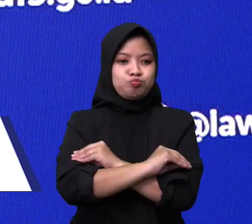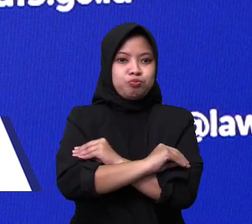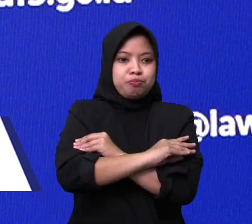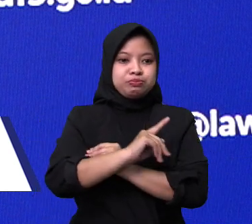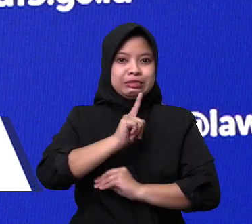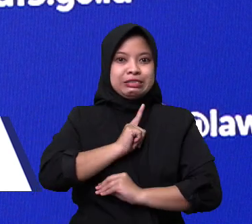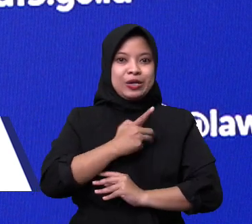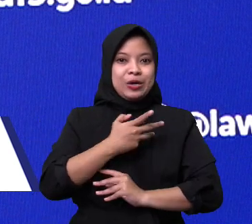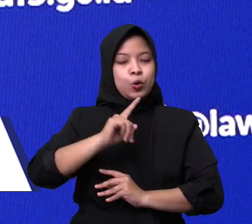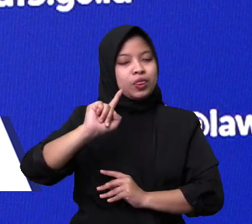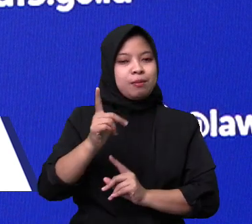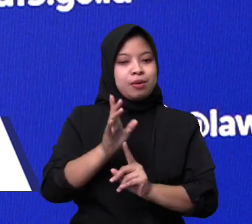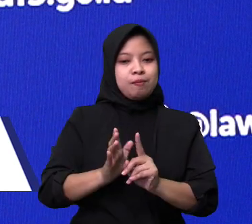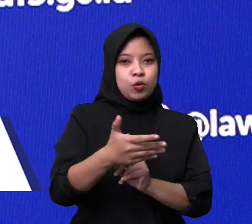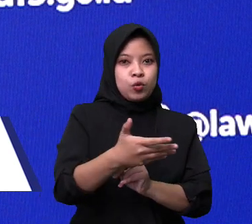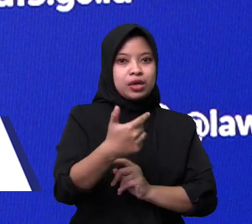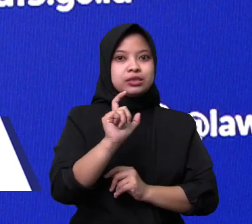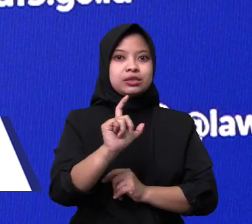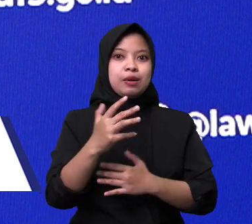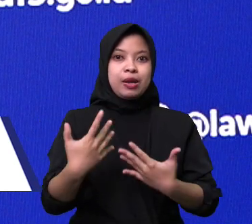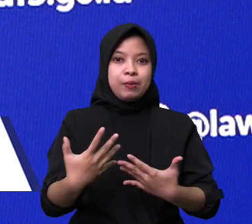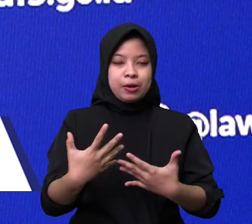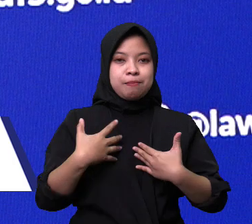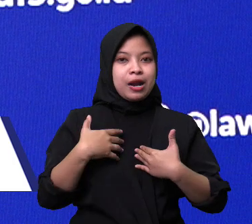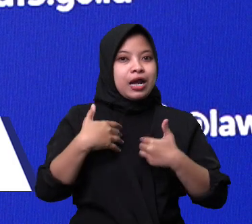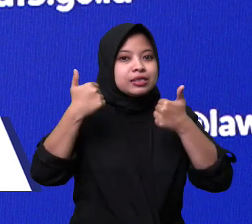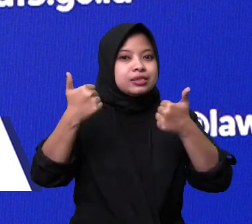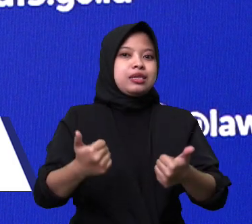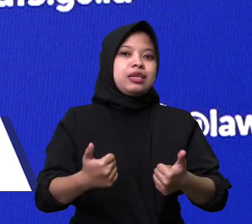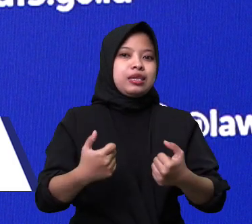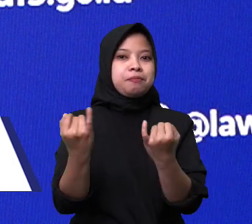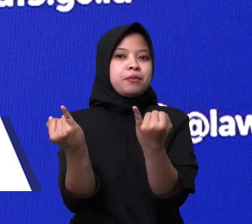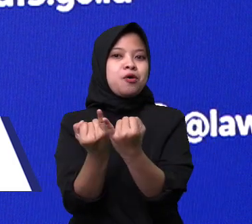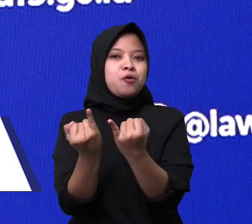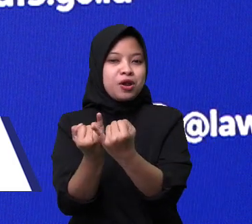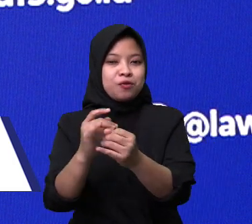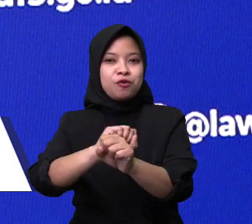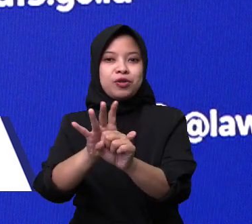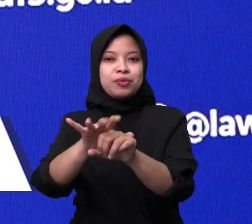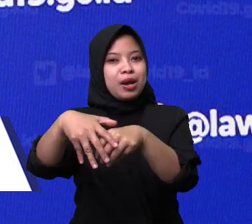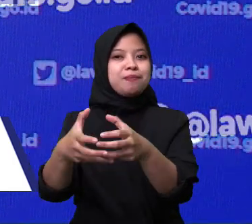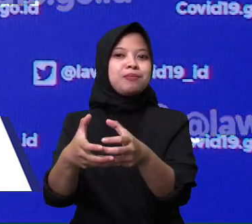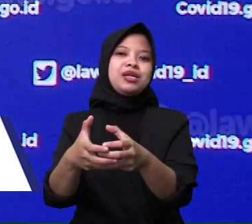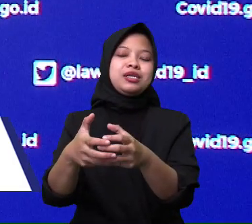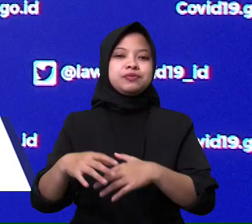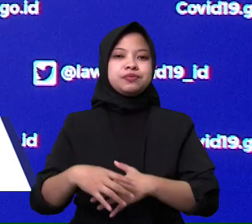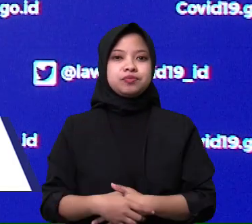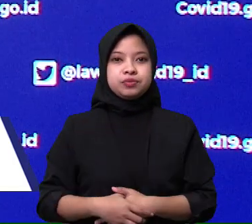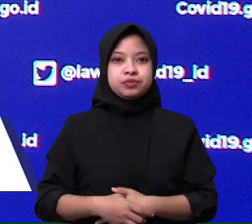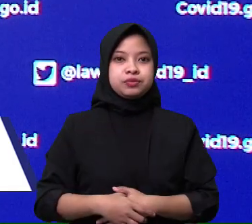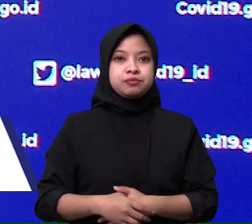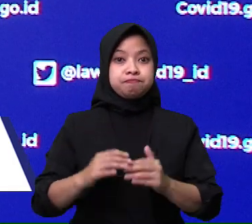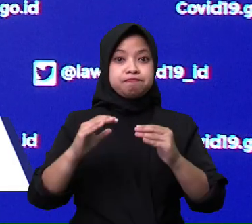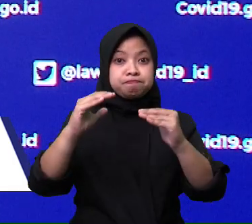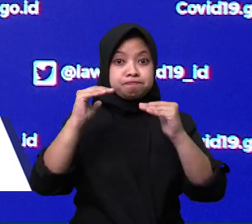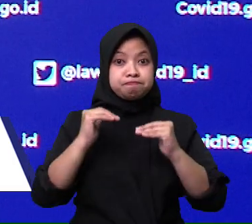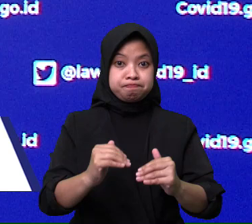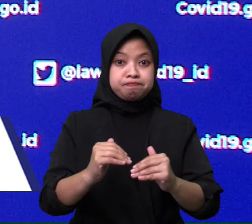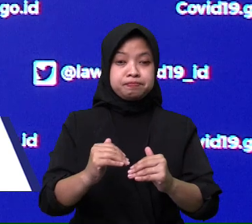adalah tameng utama kita dalam mempertahankan keberhasilan melawan pandemi COVID-19. Selanjutnya,